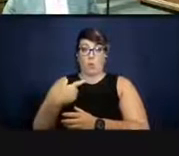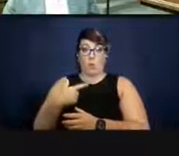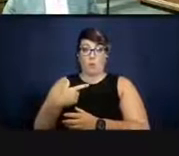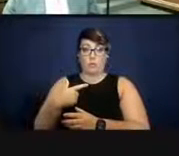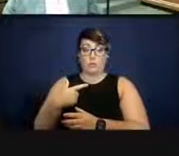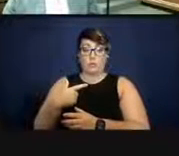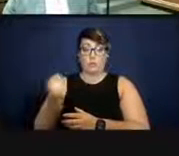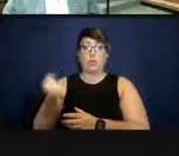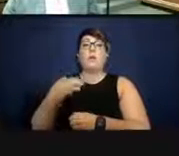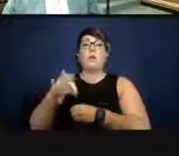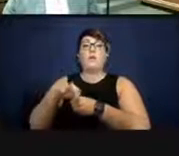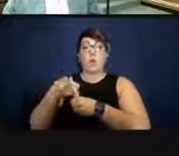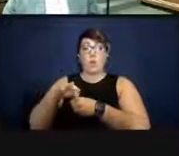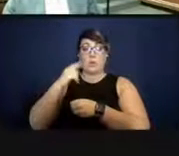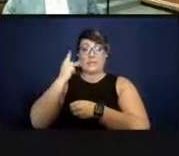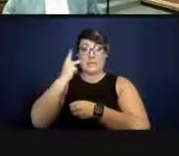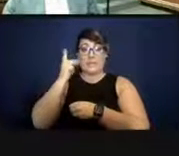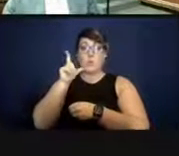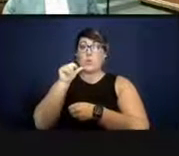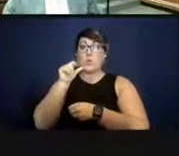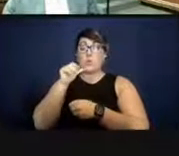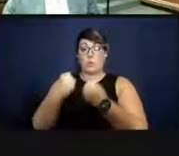كل الأشخاص الذين